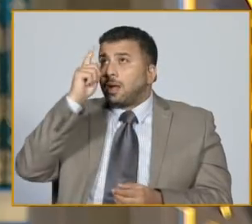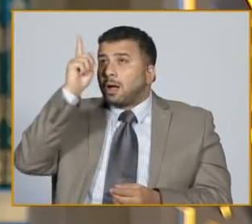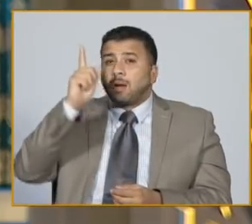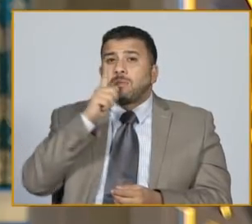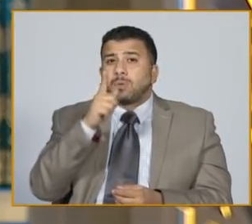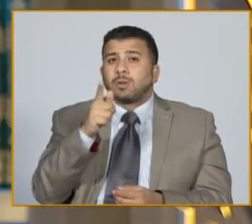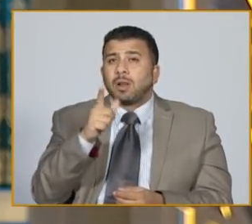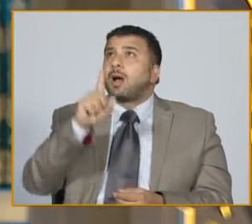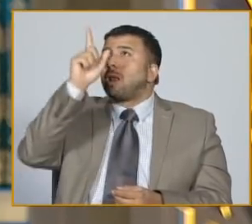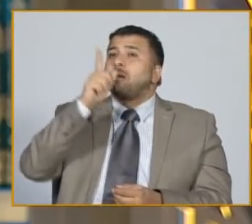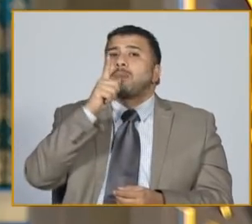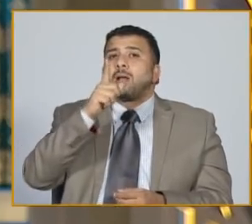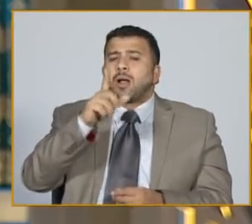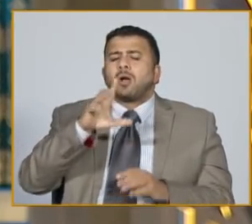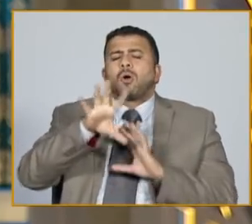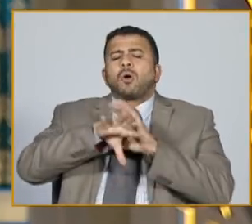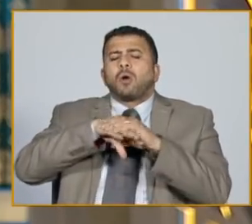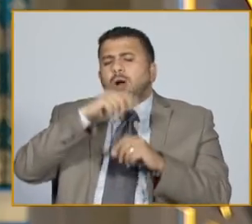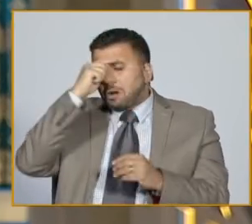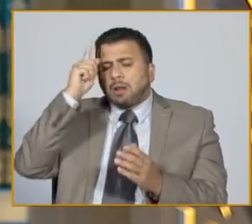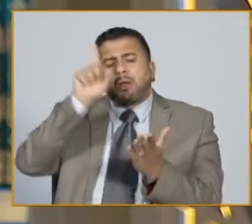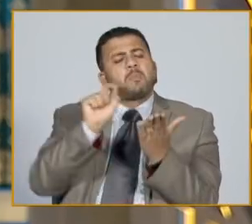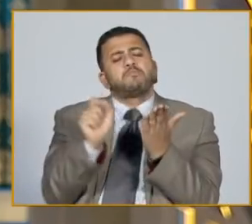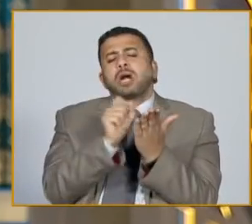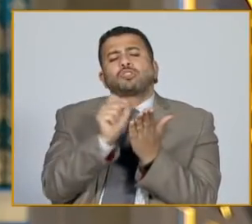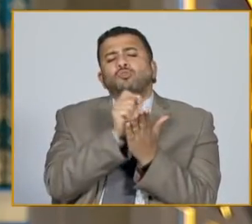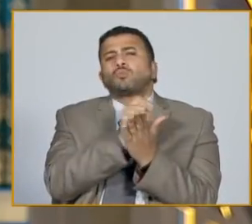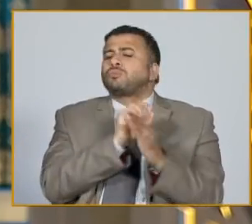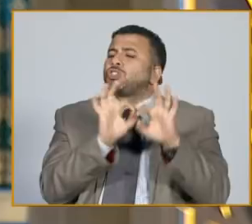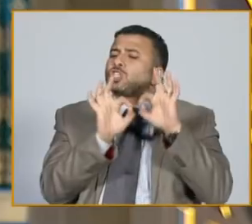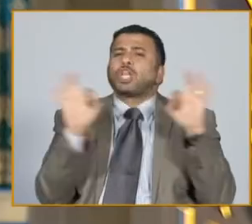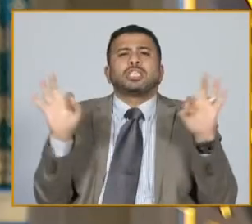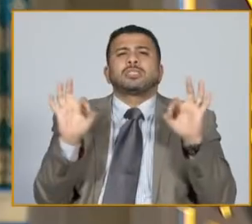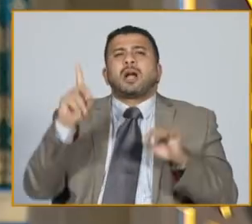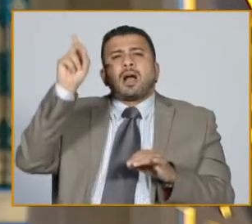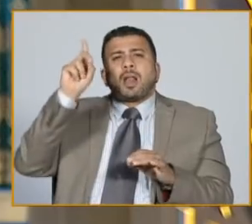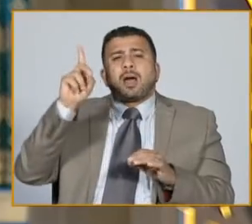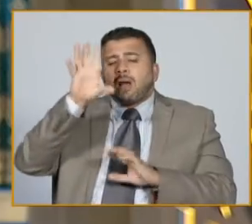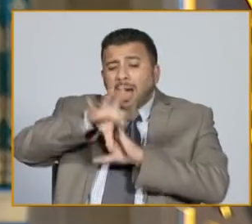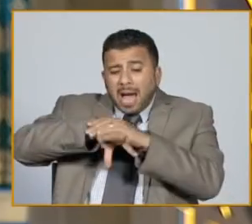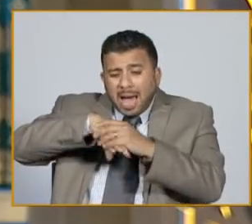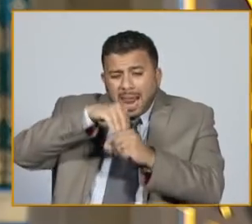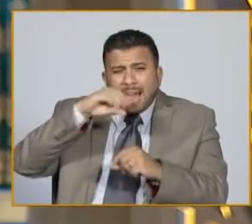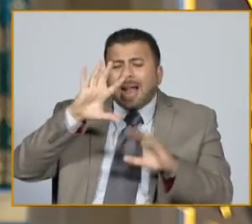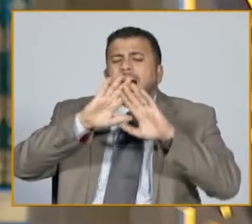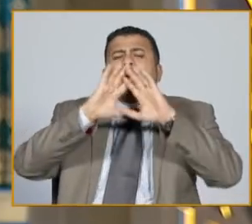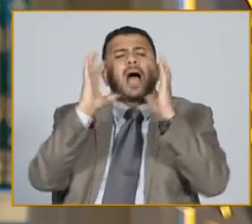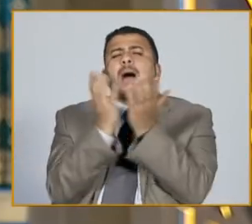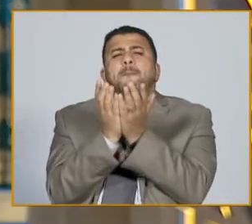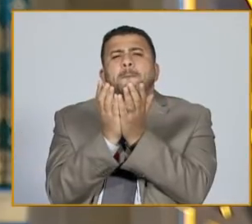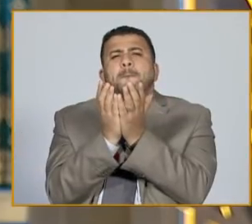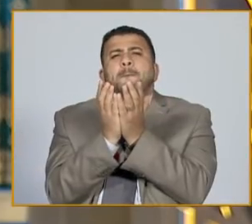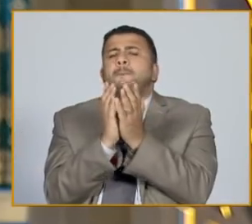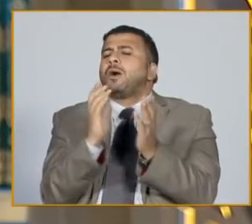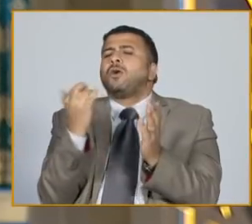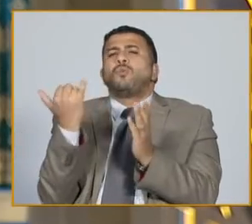إنا خلقنا كل، يقول جل وعلا وخلق كل شيء فقدره تقديره، وخلق كل شيء، كل شيء عام يشمل